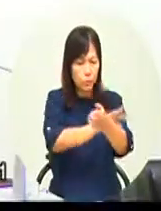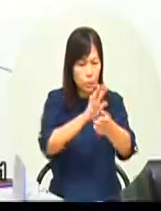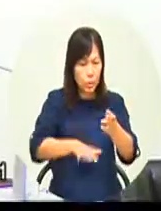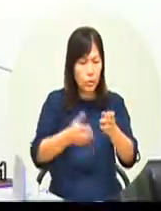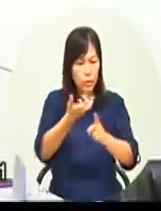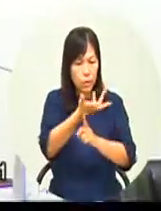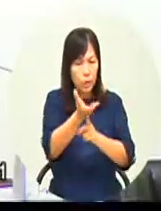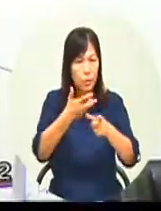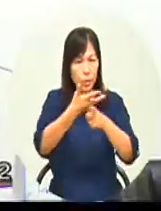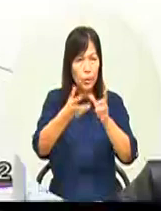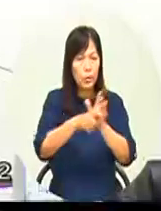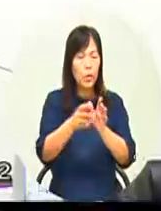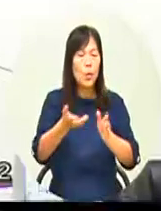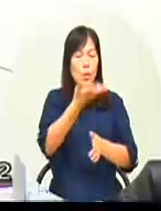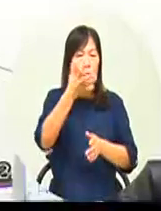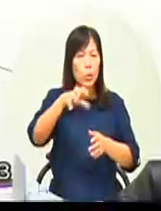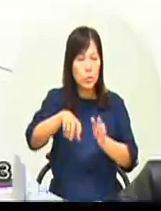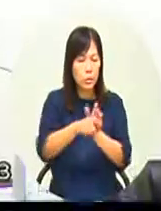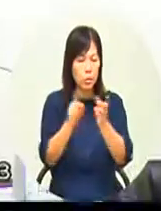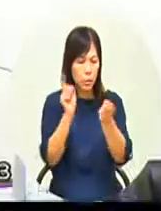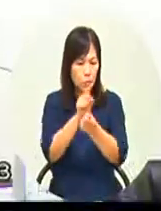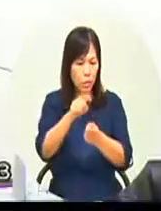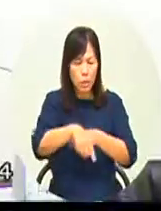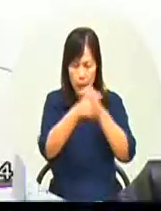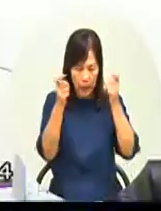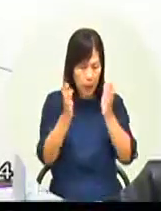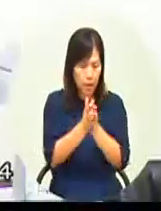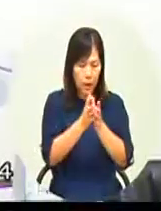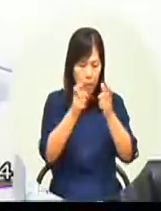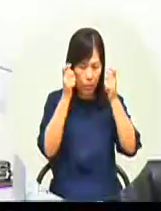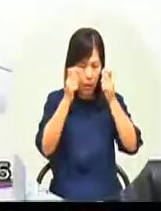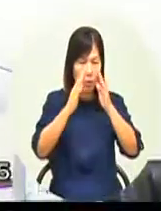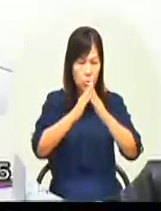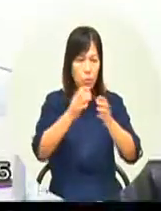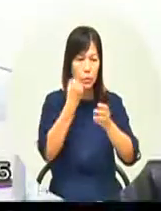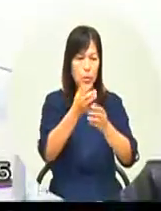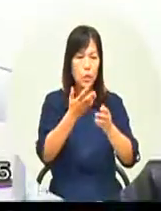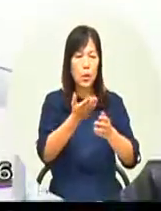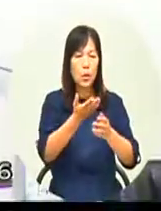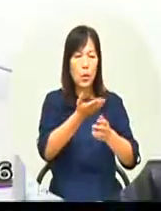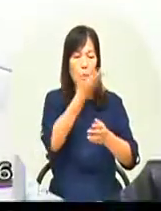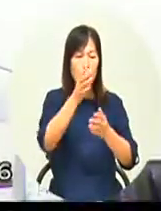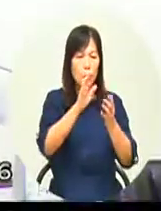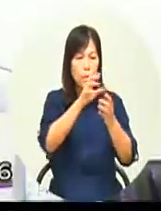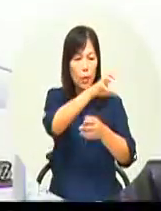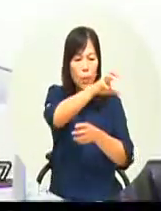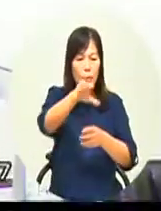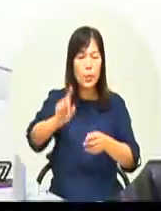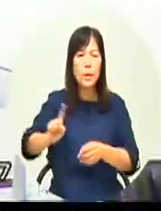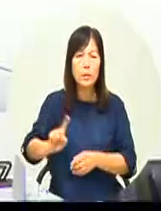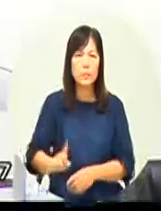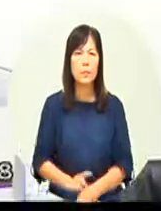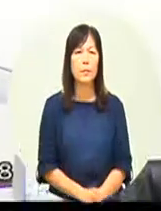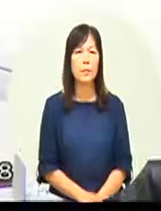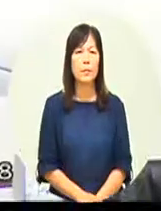的旅游中心，他就很清楚的了解我们所有高雄市的一个旅游方向，那再来怎么样去做出